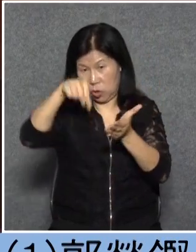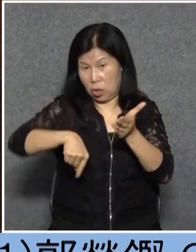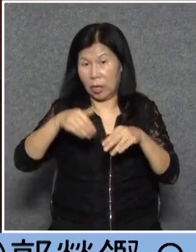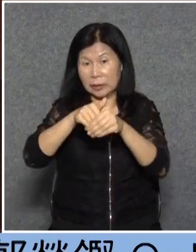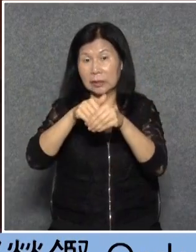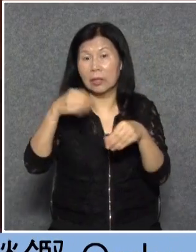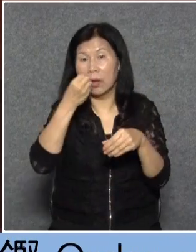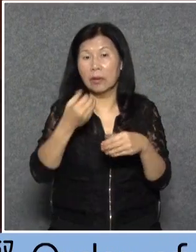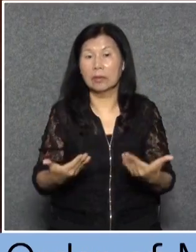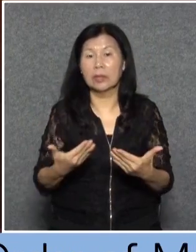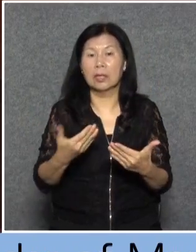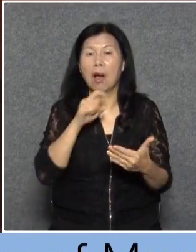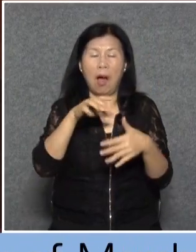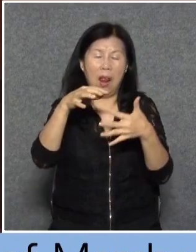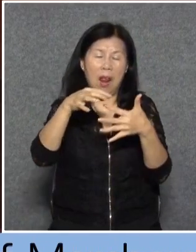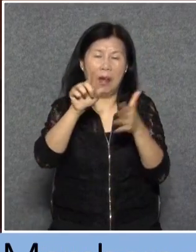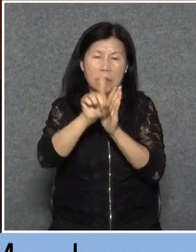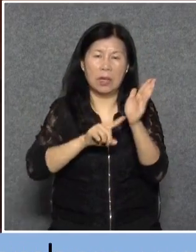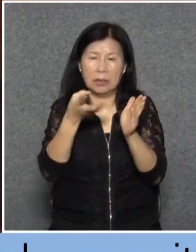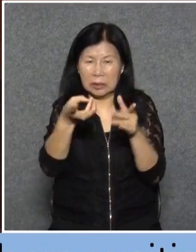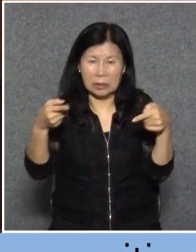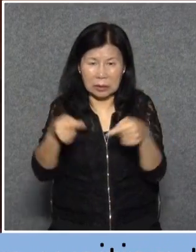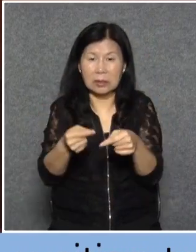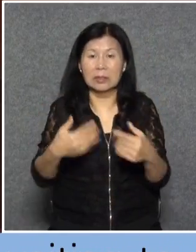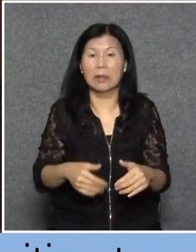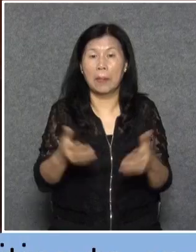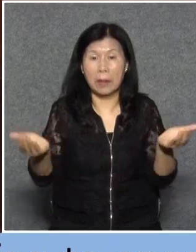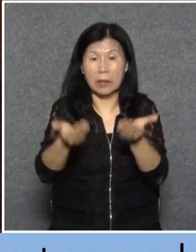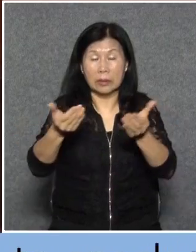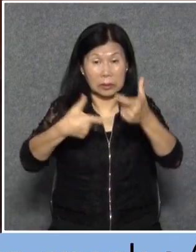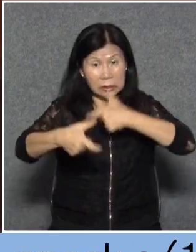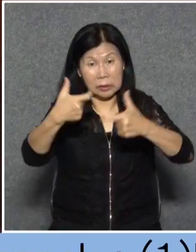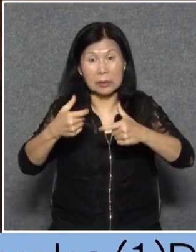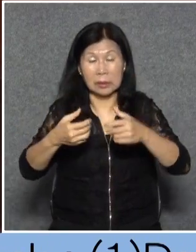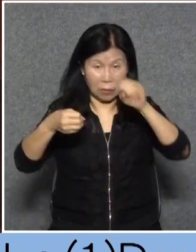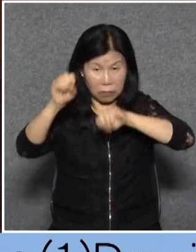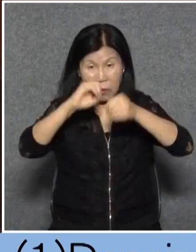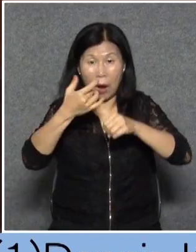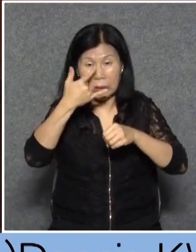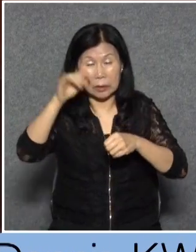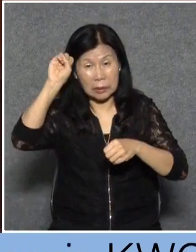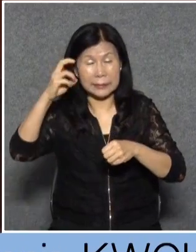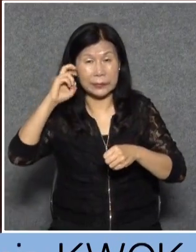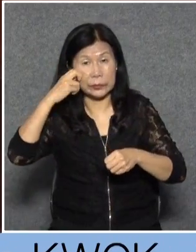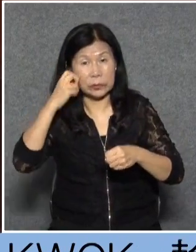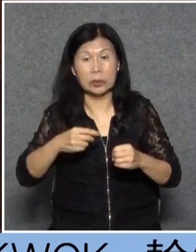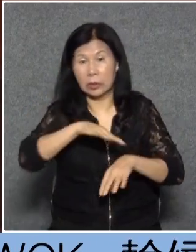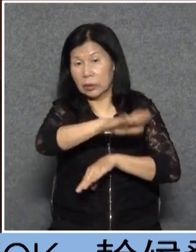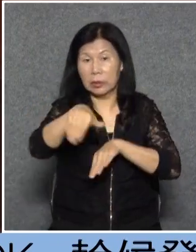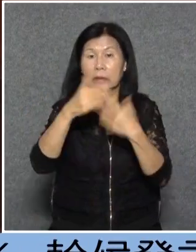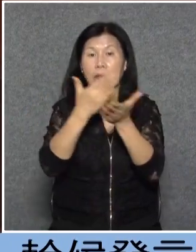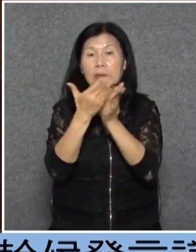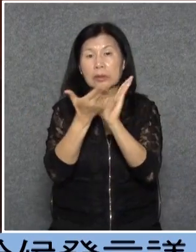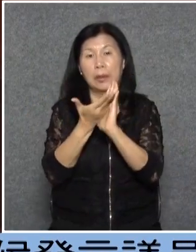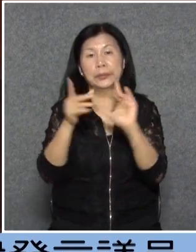求相對嚟講咧就非常之低。政府又話咧，促進一個經濟體嘅科技同埋創新研發，涉及好多唔同嘅因